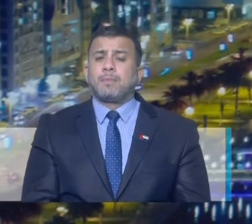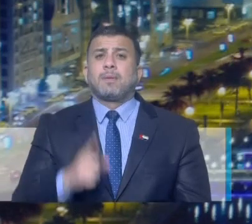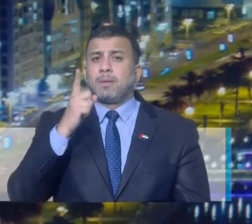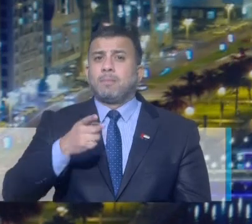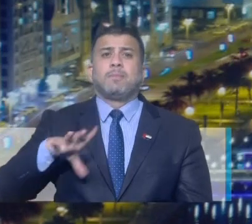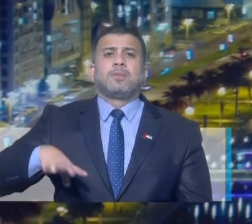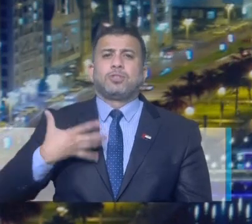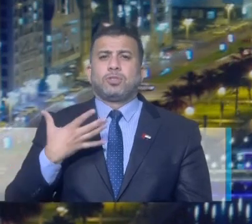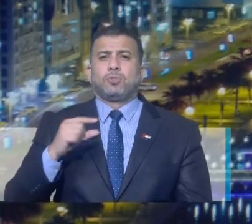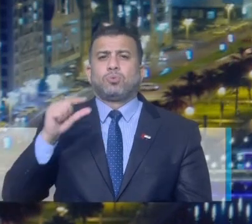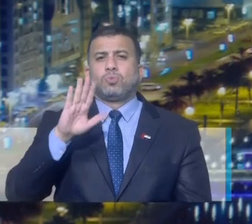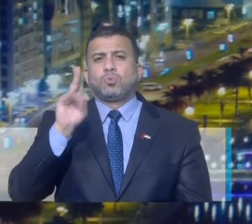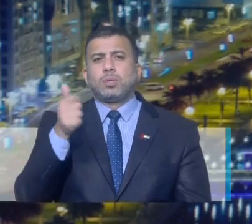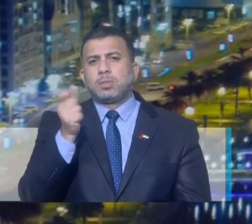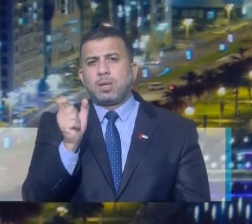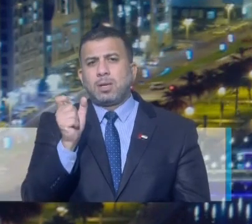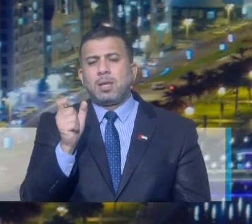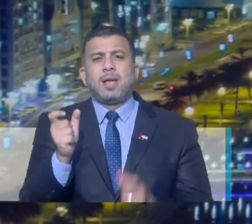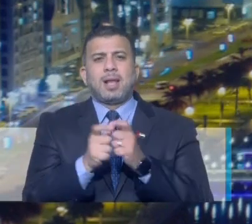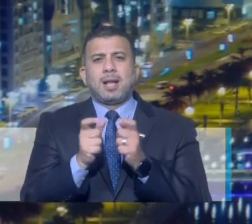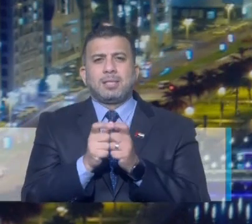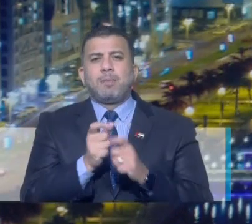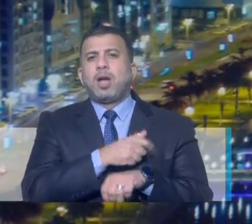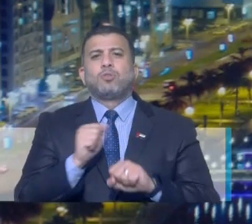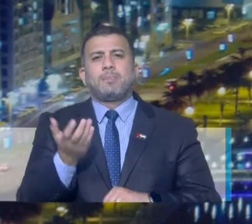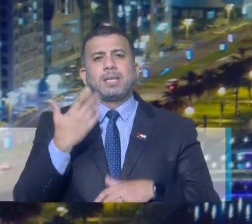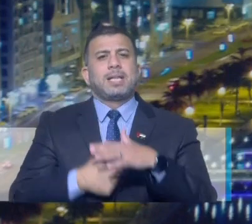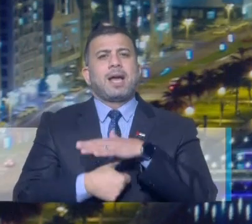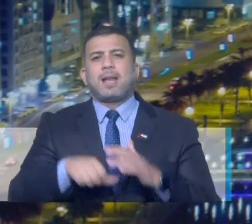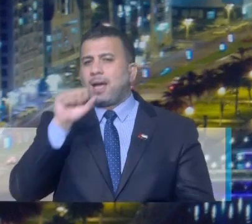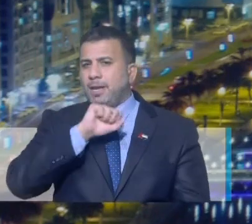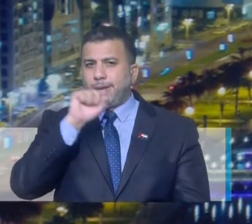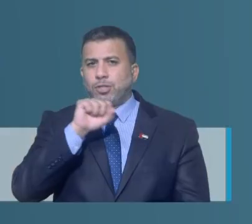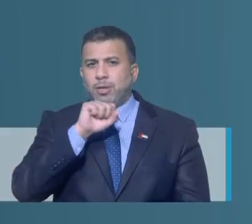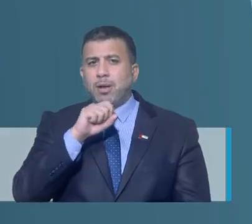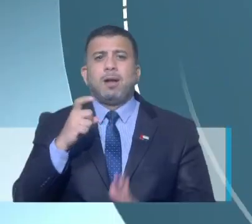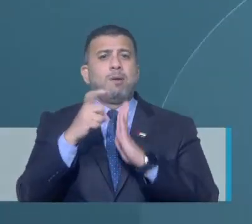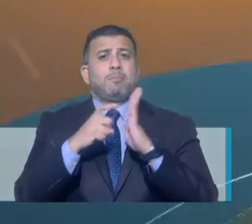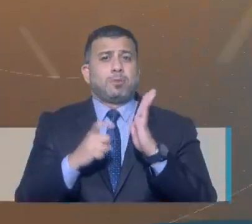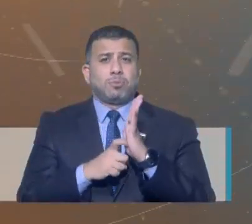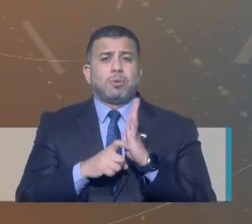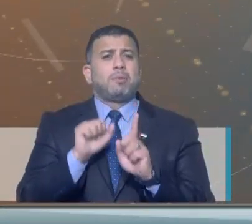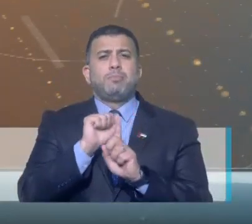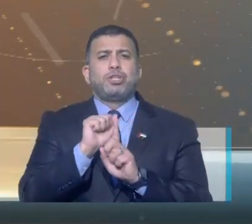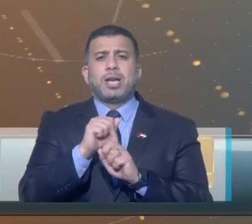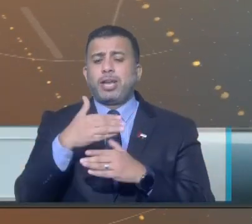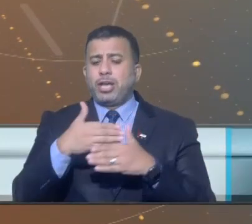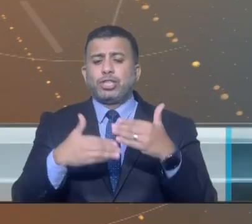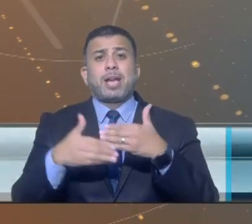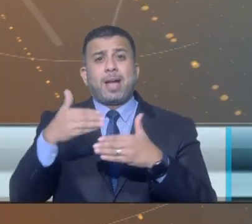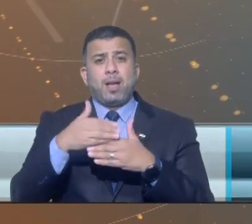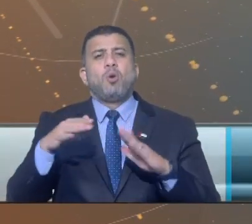اصدر صاحب السمو الشيخ الدكتور سلطان بن محمد القاسمي عضو المجلس الاعلى حاكم الشارقه مرسوما